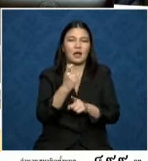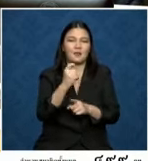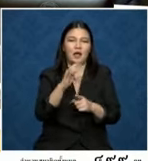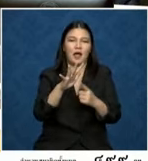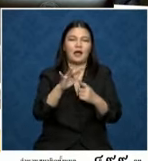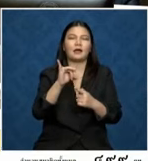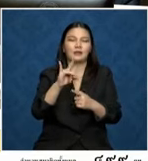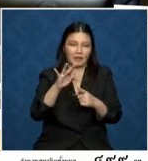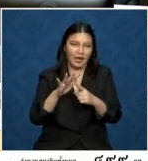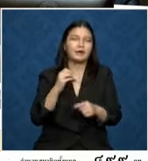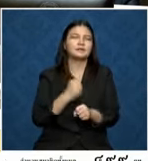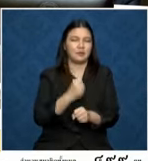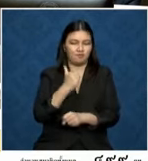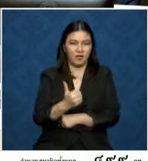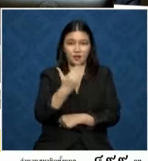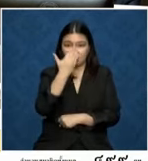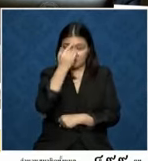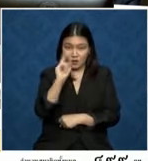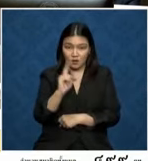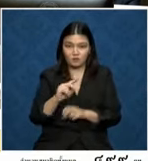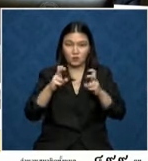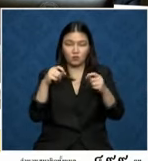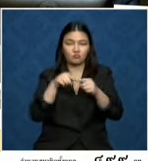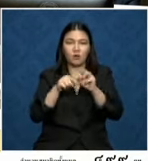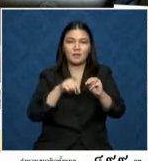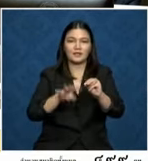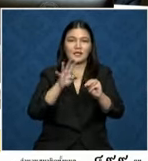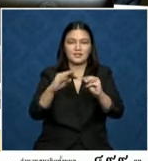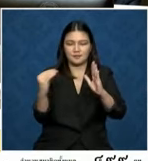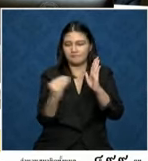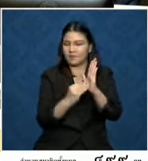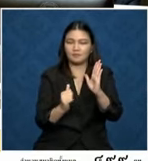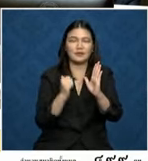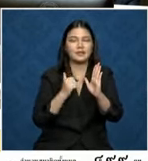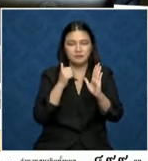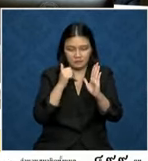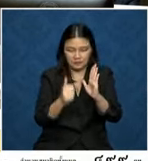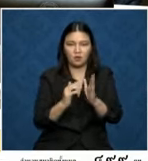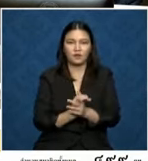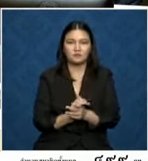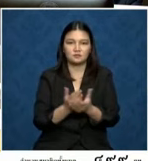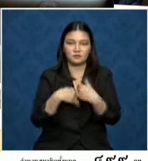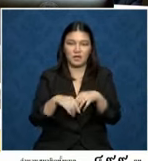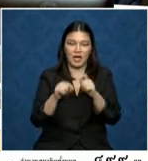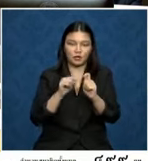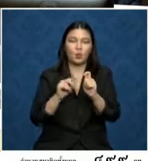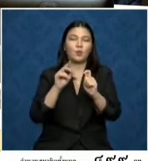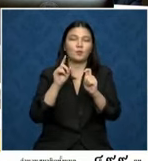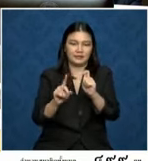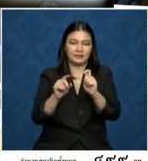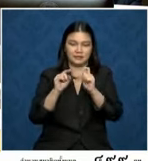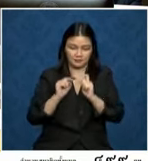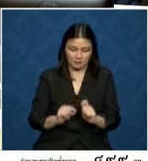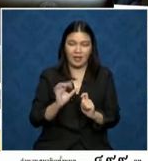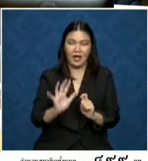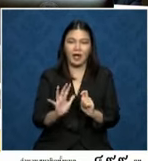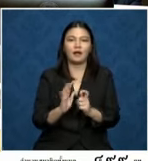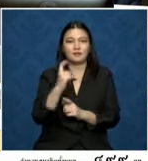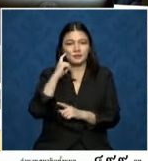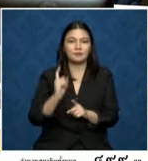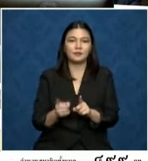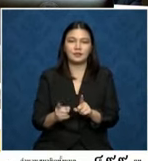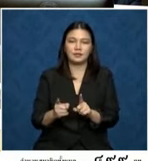ดีทางอาญาได้โดยให้คงบทบัญญัติไว้ในมาตรา4อนุมาตรา1และอนุมาตรา5ไว้และให้มี